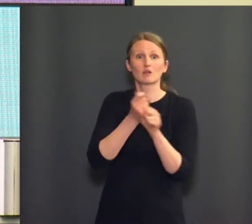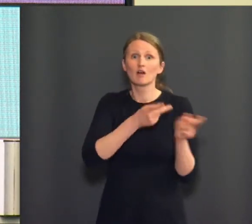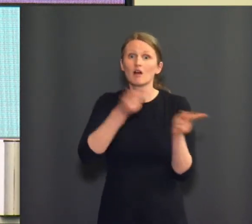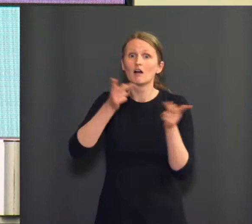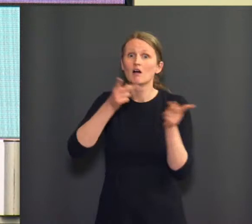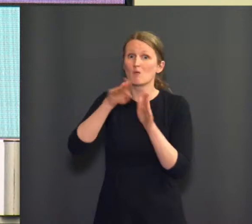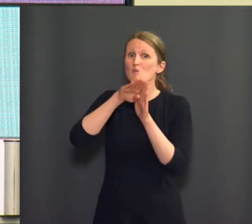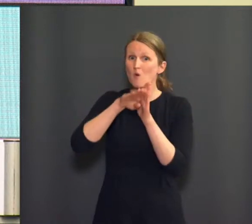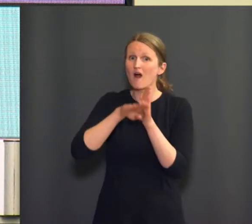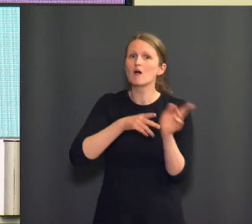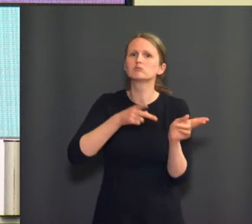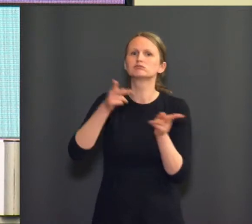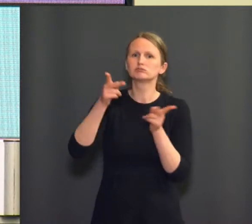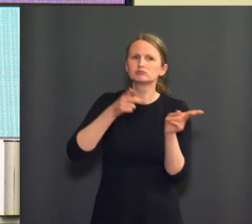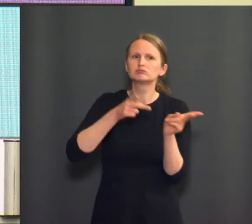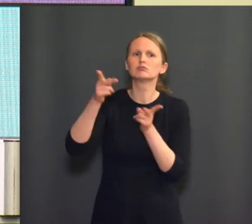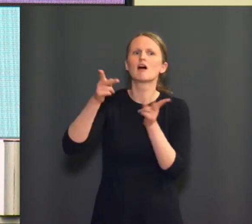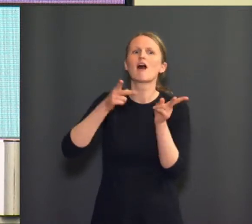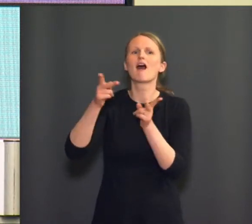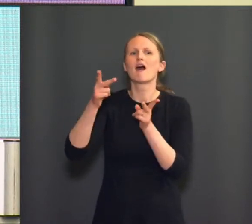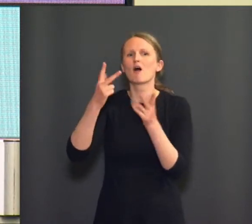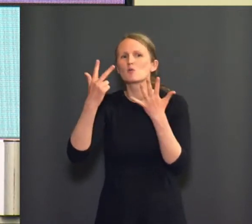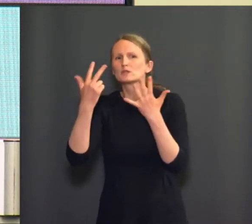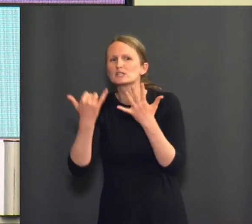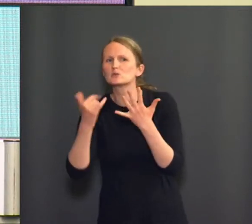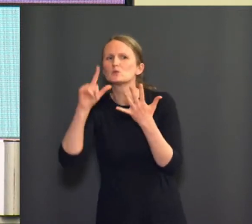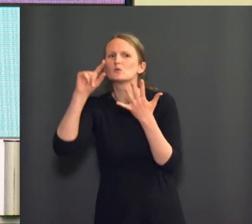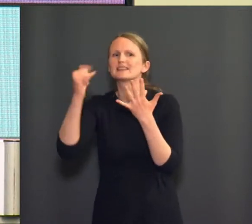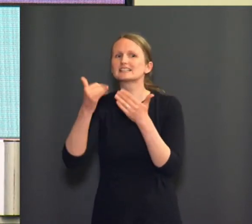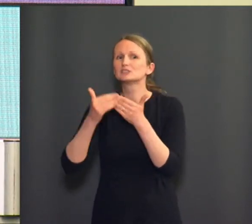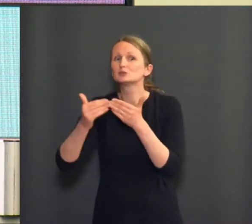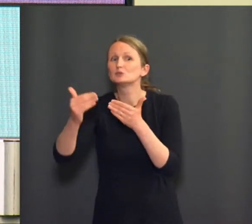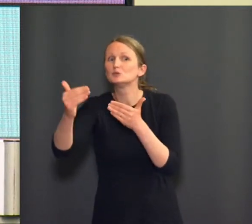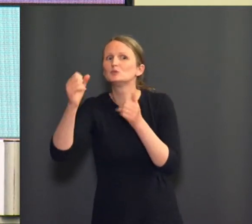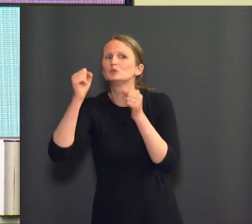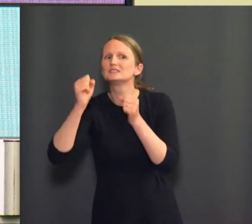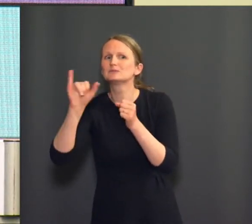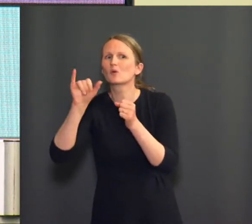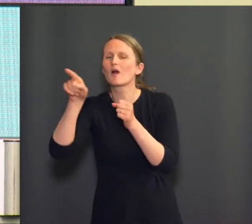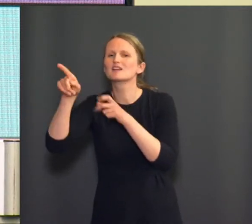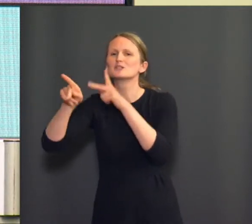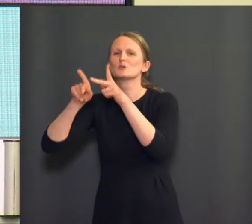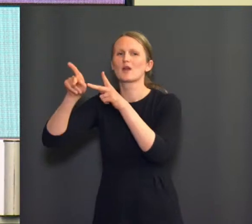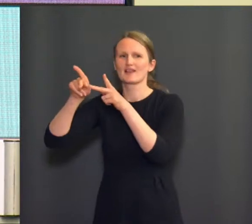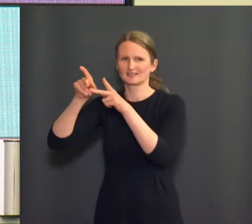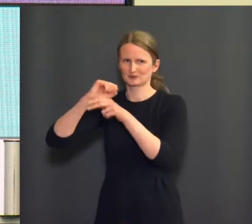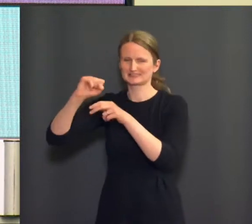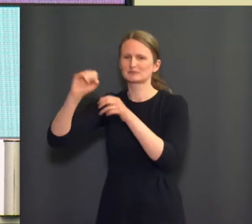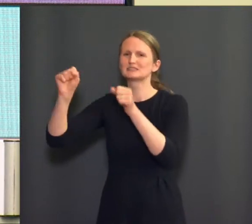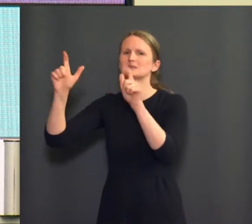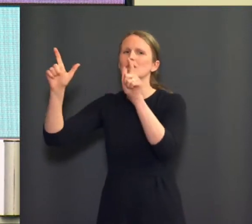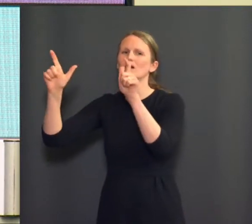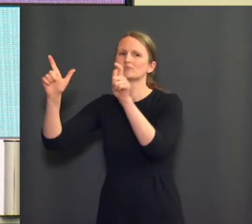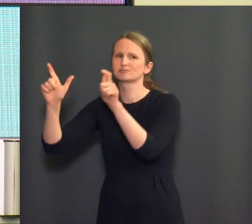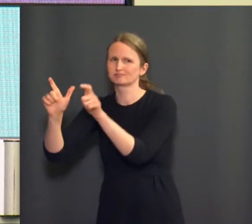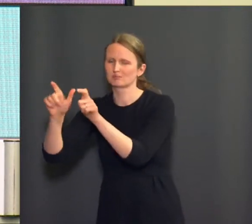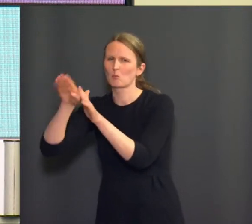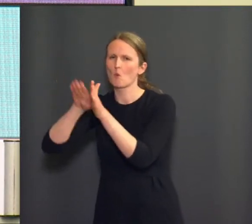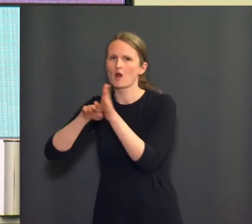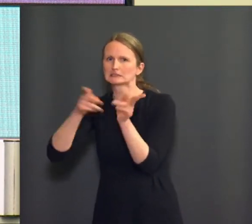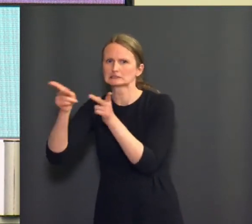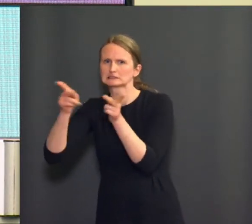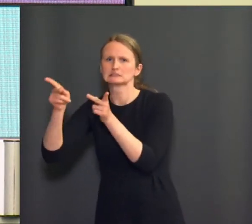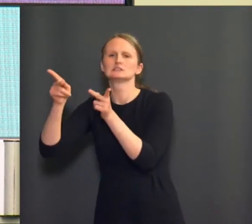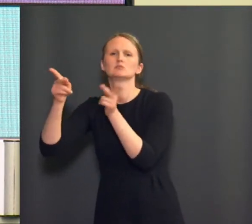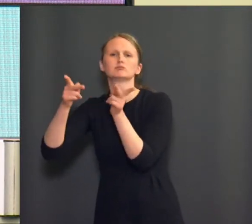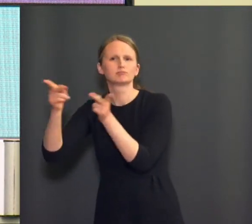suivent, on arrive au pic de l'occupation des lits de soins intensifs. On l'a bien souligné, l'important c'est bien sûr de ne